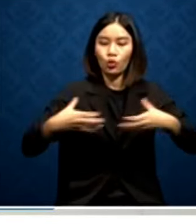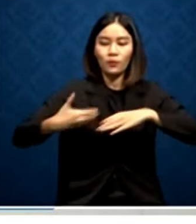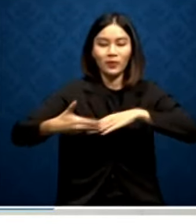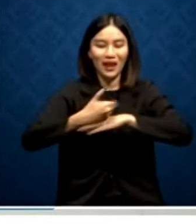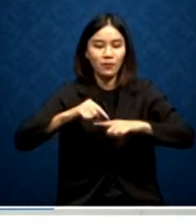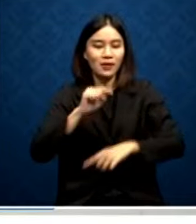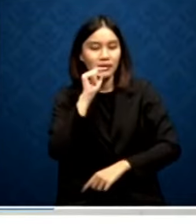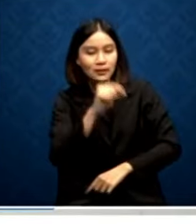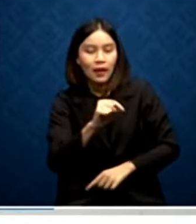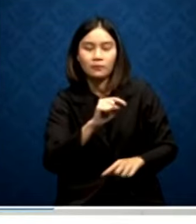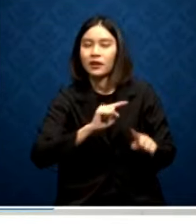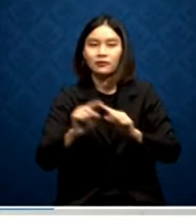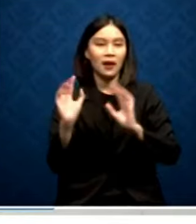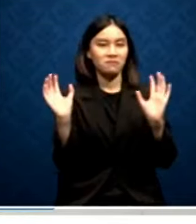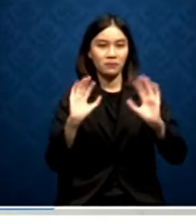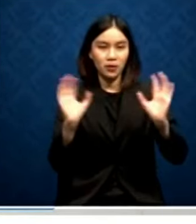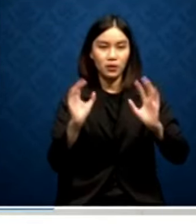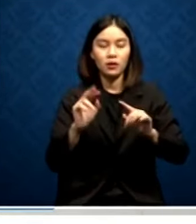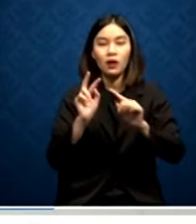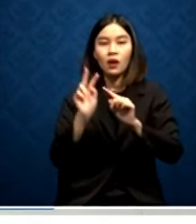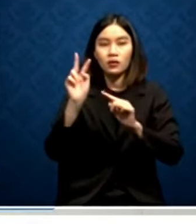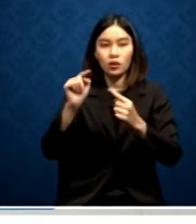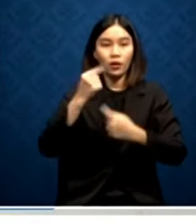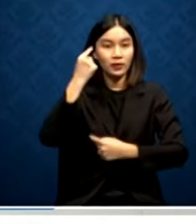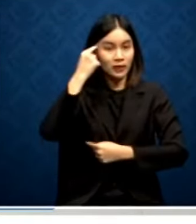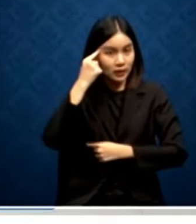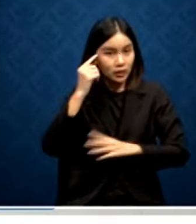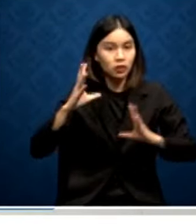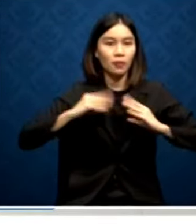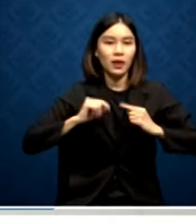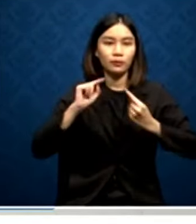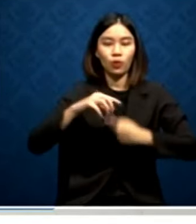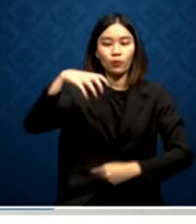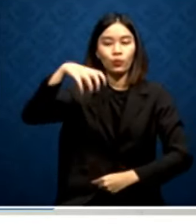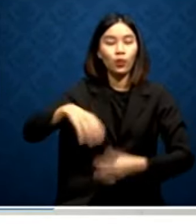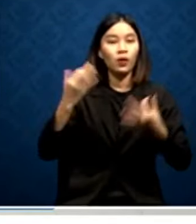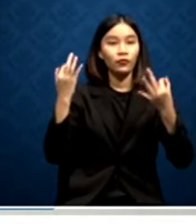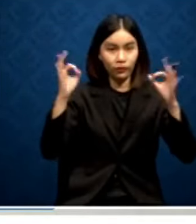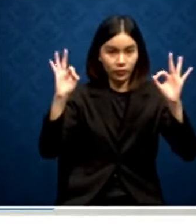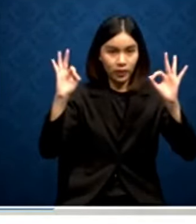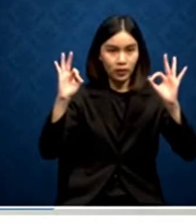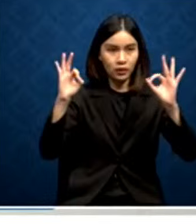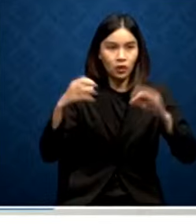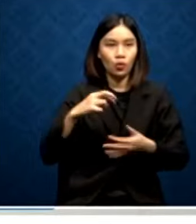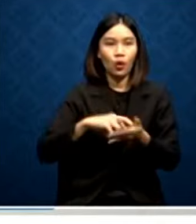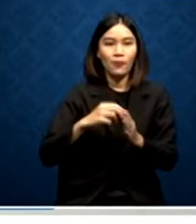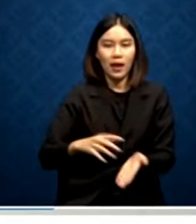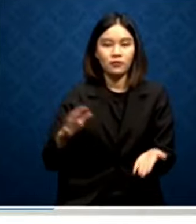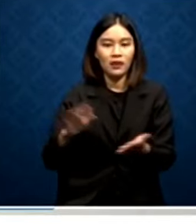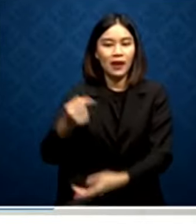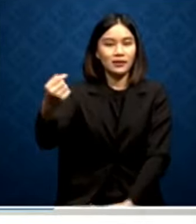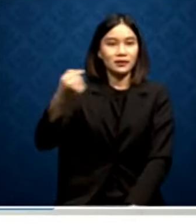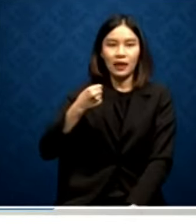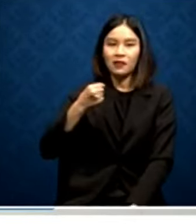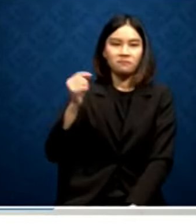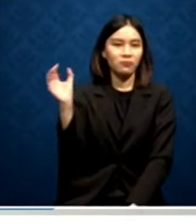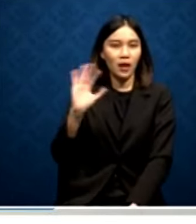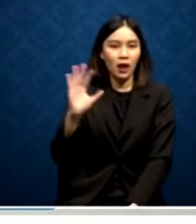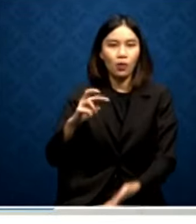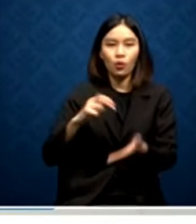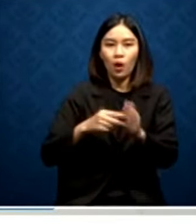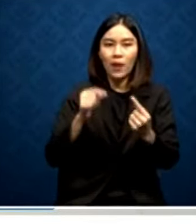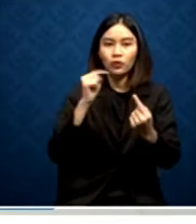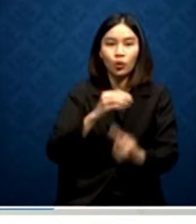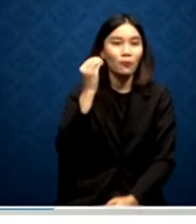ใดทั้งสิ้นประการที่ 2การเห็นชอบองค์กรอิสระอย่าให้มีใบสั่งว่ามาจาก